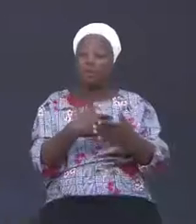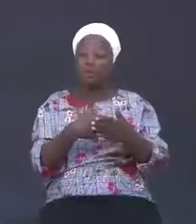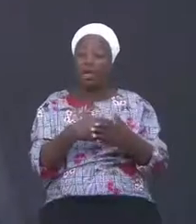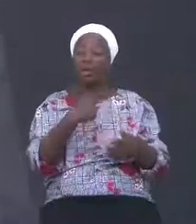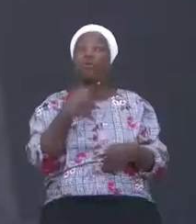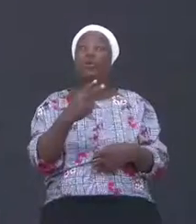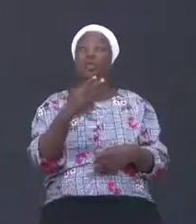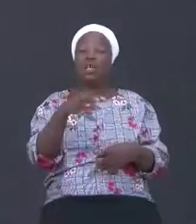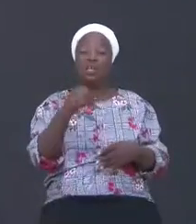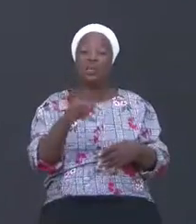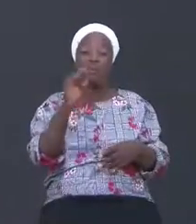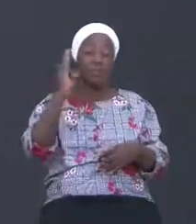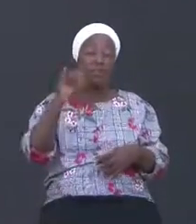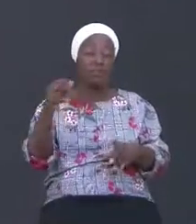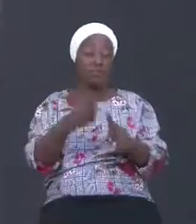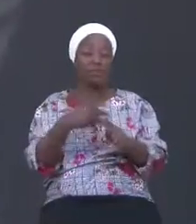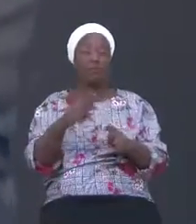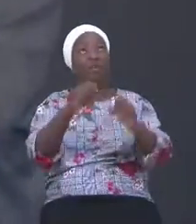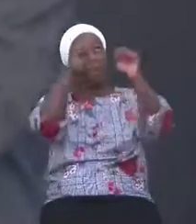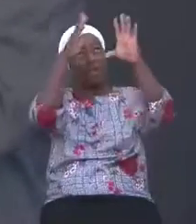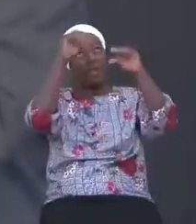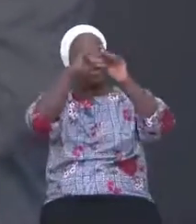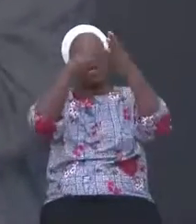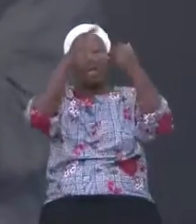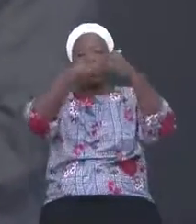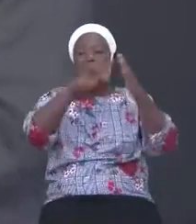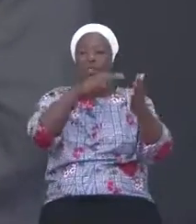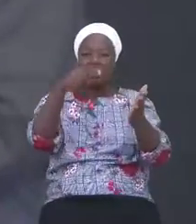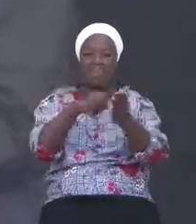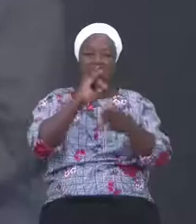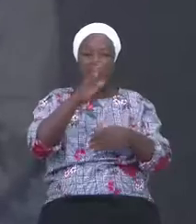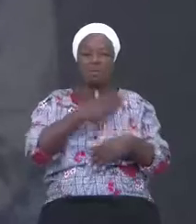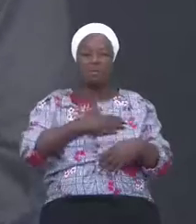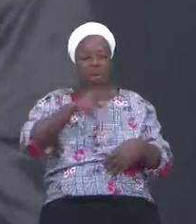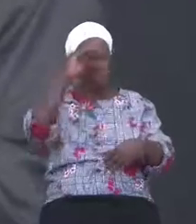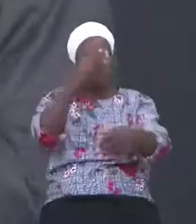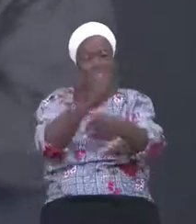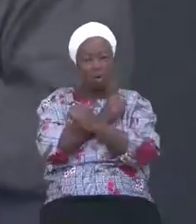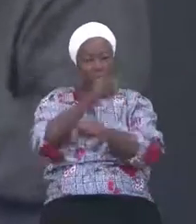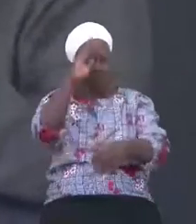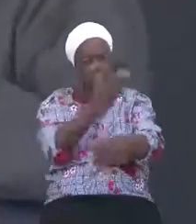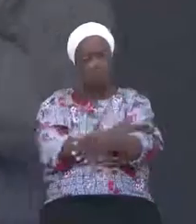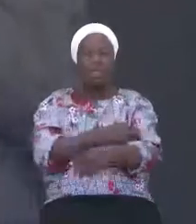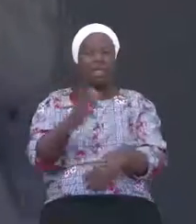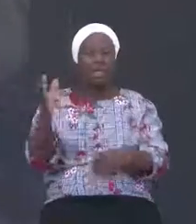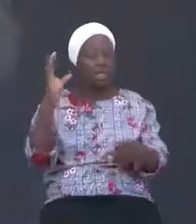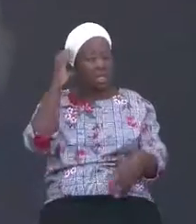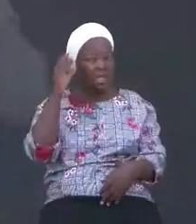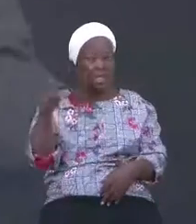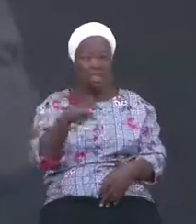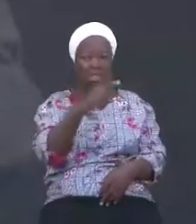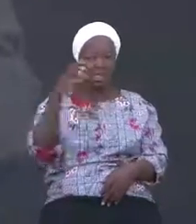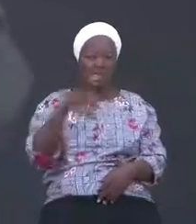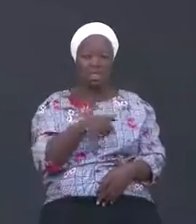message venant du Père du ciel. Celui-ci est mon fils bien-aimé en qui j'ai mis toute mon